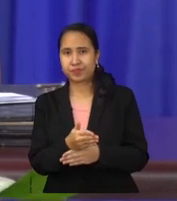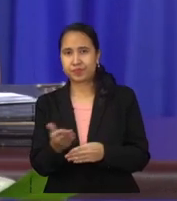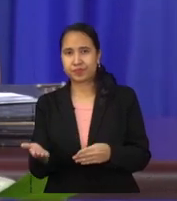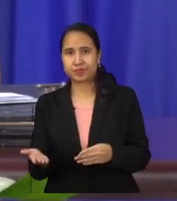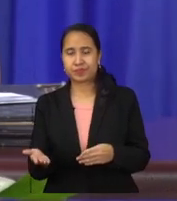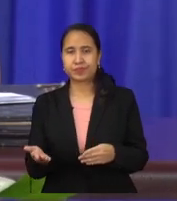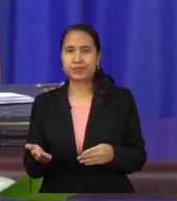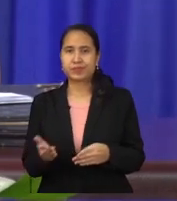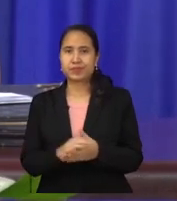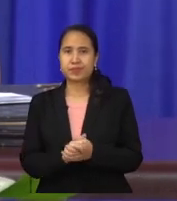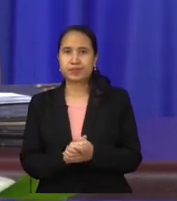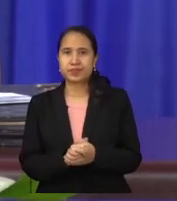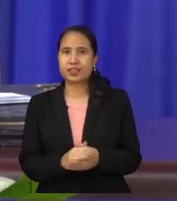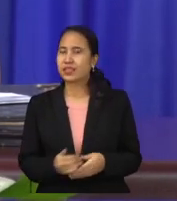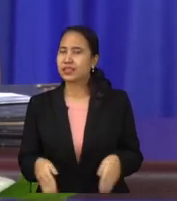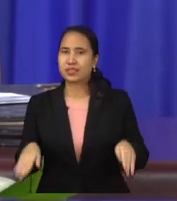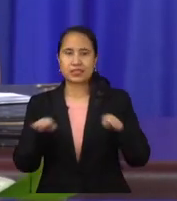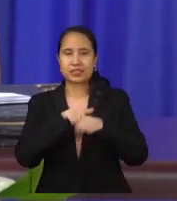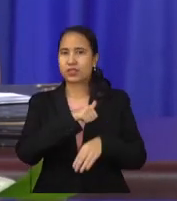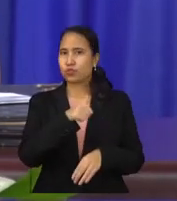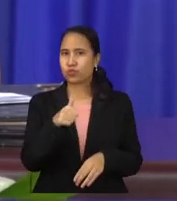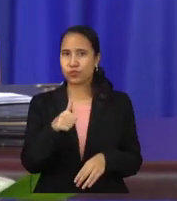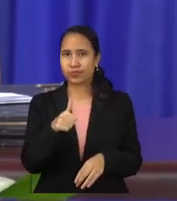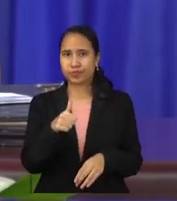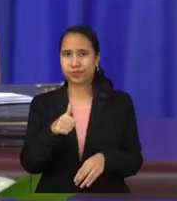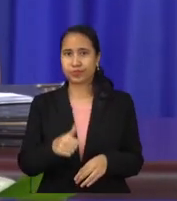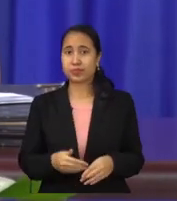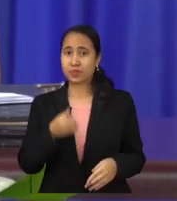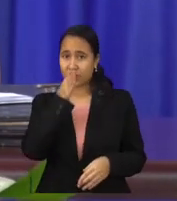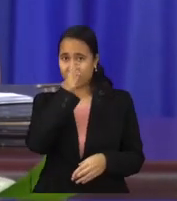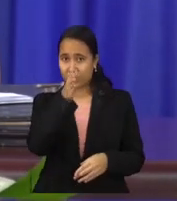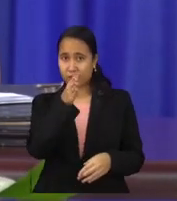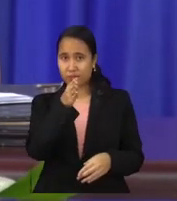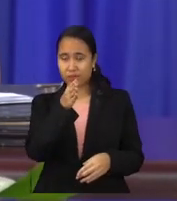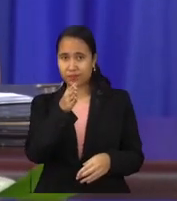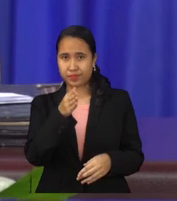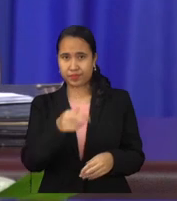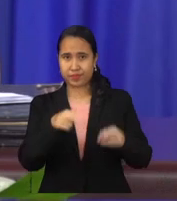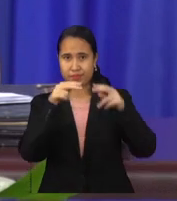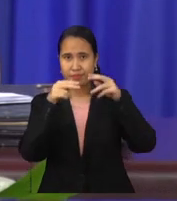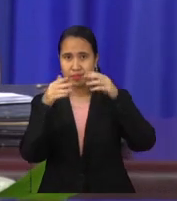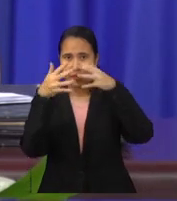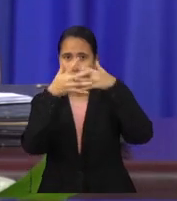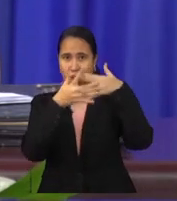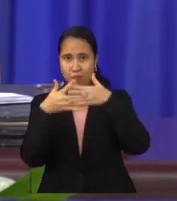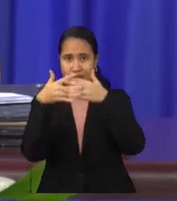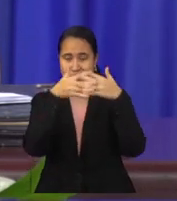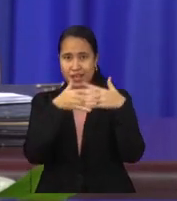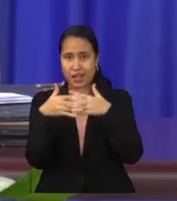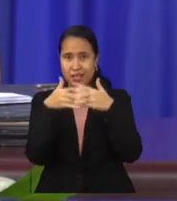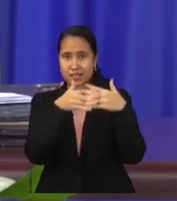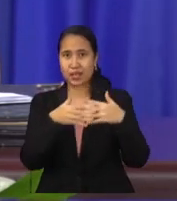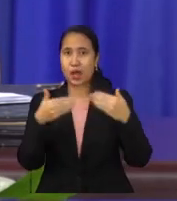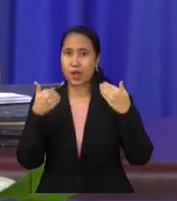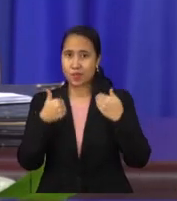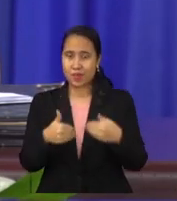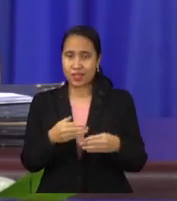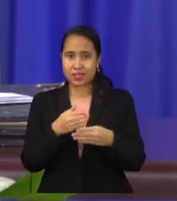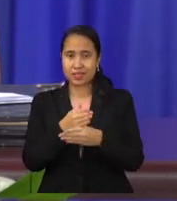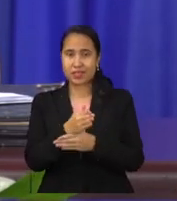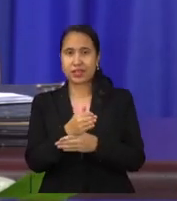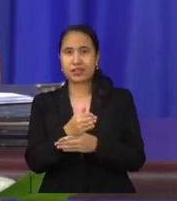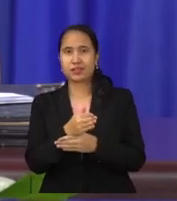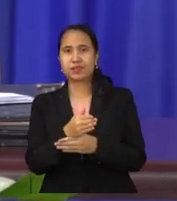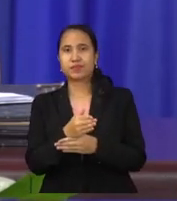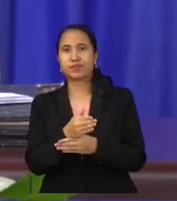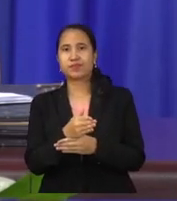manifestly incompatible, met de doelen en de geest van het Inter-Amerikaanse Mensenrechtenverdrag. In het licht